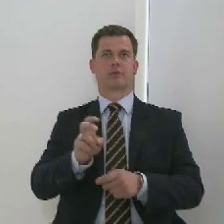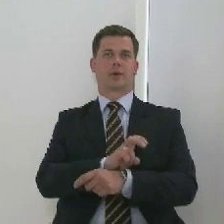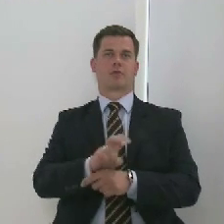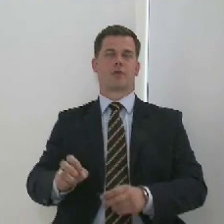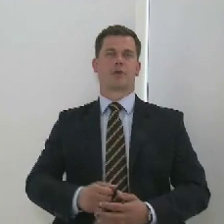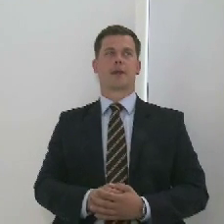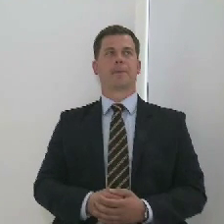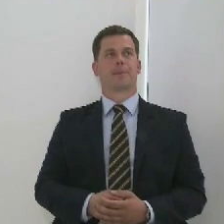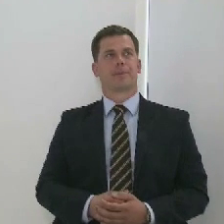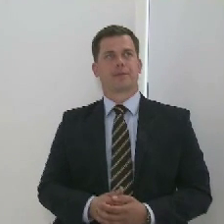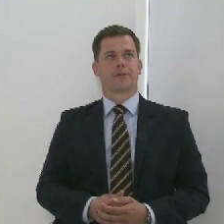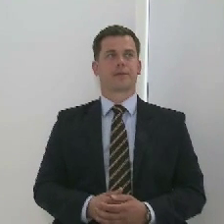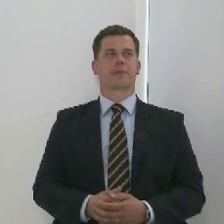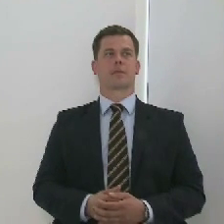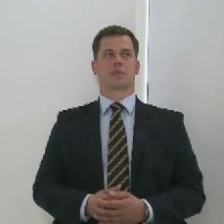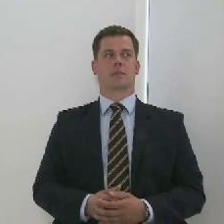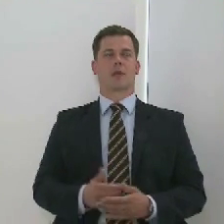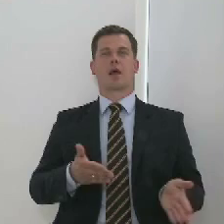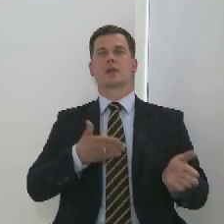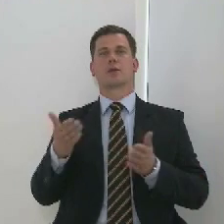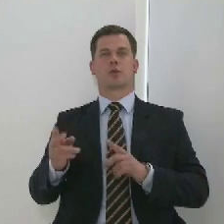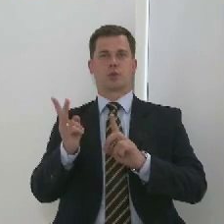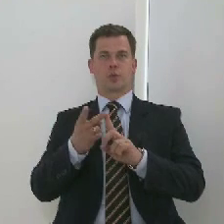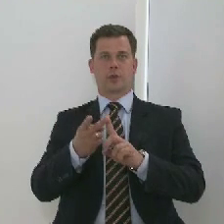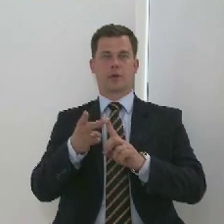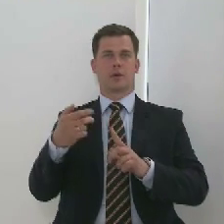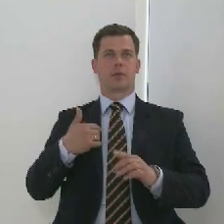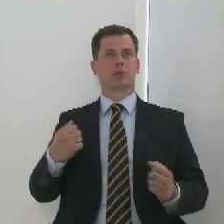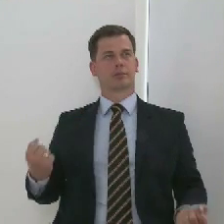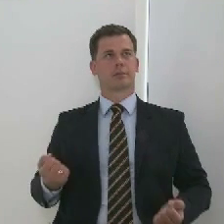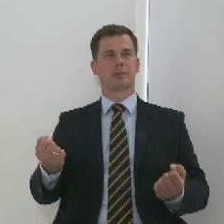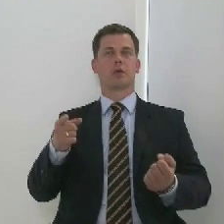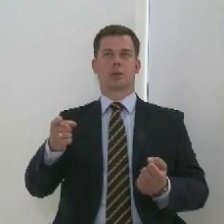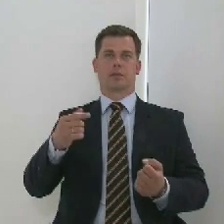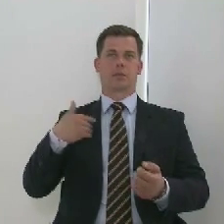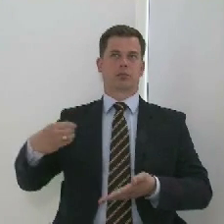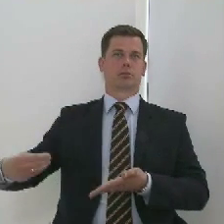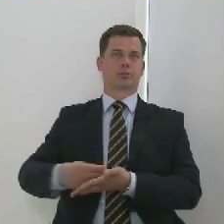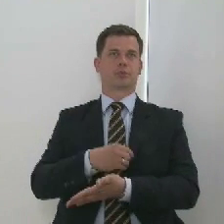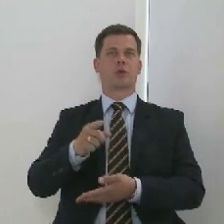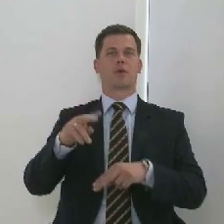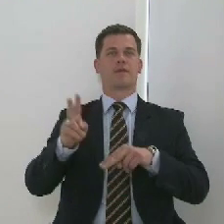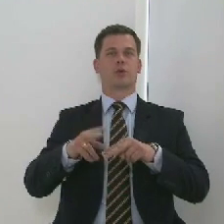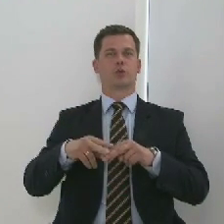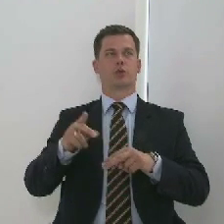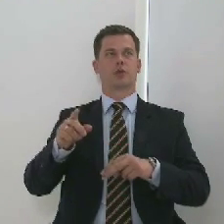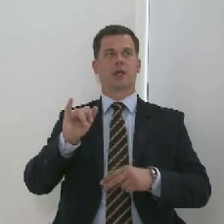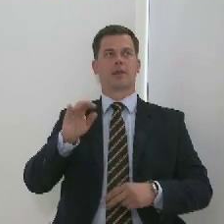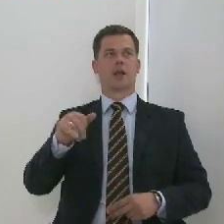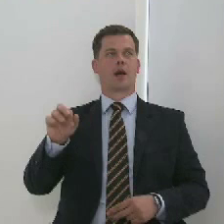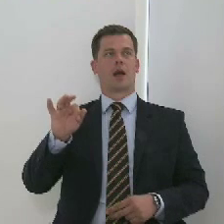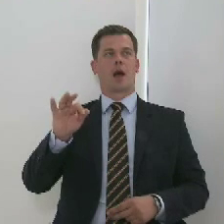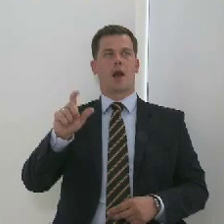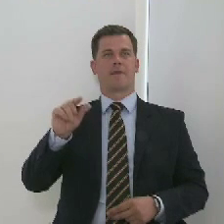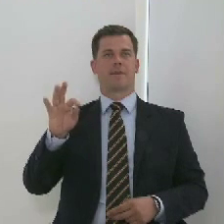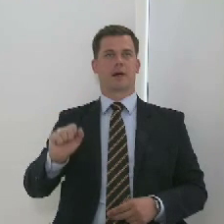technologię. W następnej kolejności nasze wysiłki zostały docenione przez fundusz inwestycyjny Impera Alpha, który w